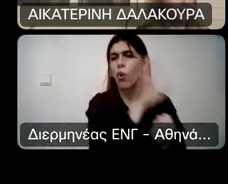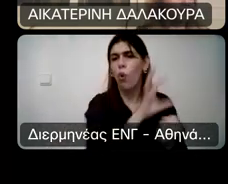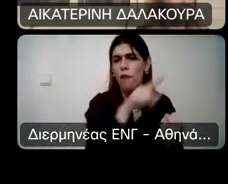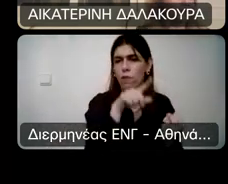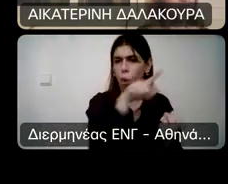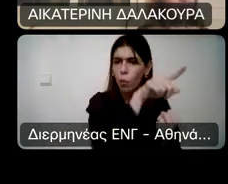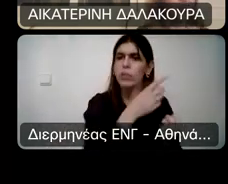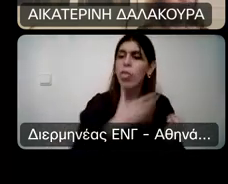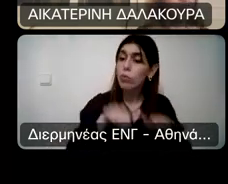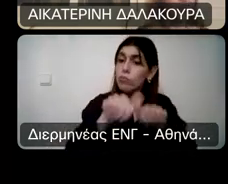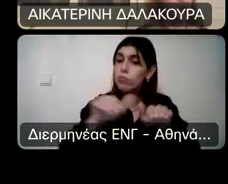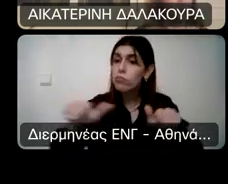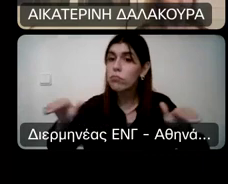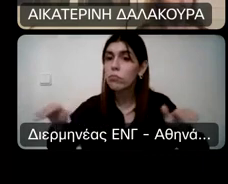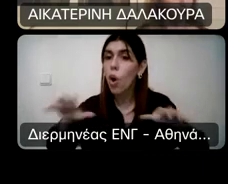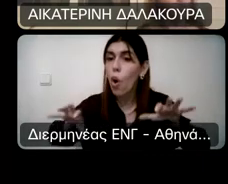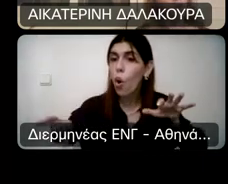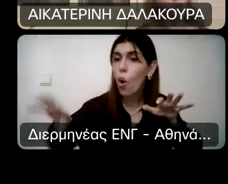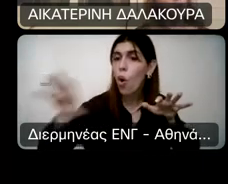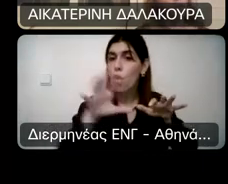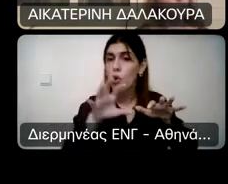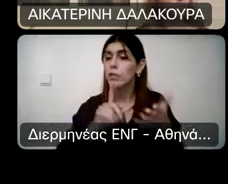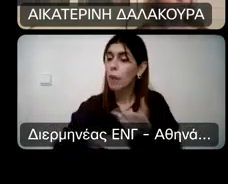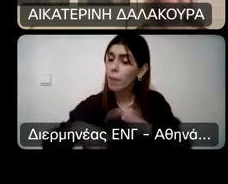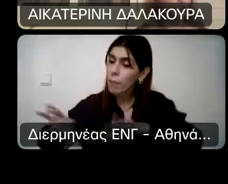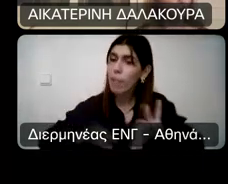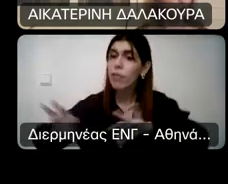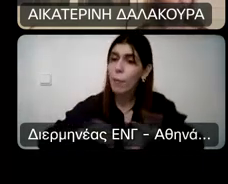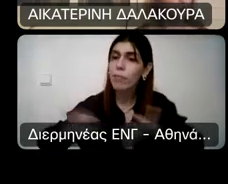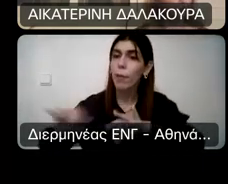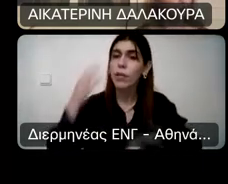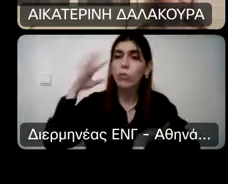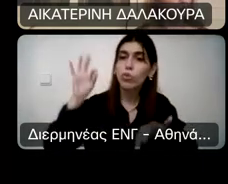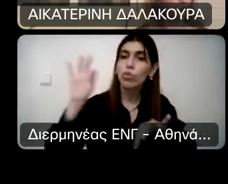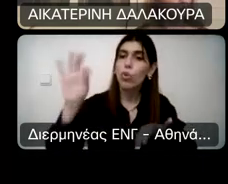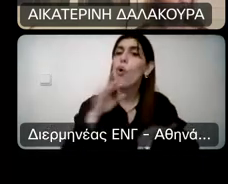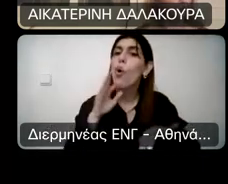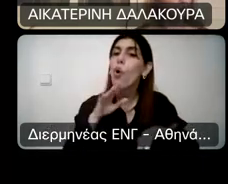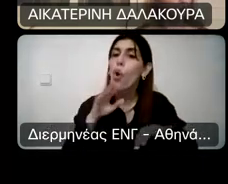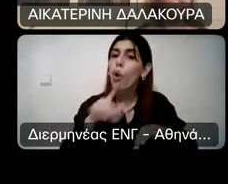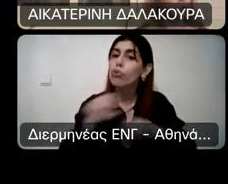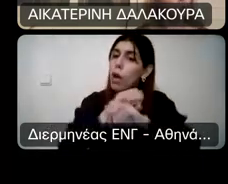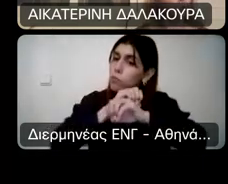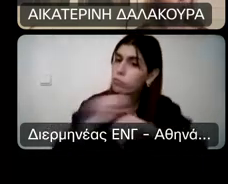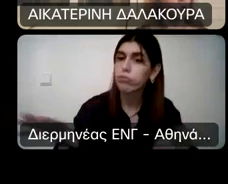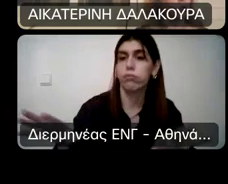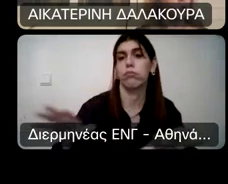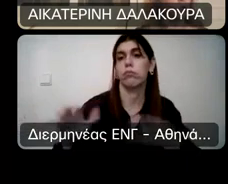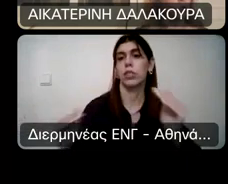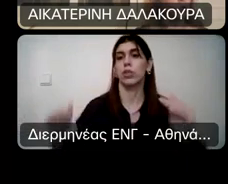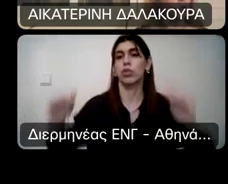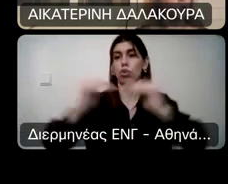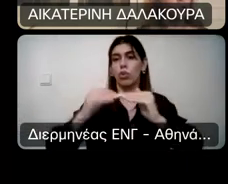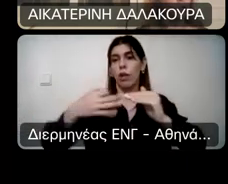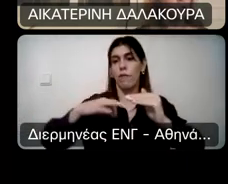τα κράτη-μέλη να λάβουν μέτρα για την προώθηση μιας γλώσσας που θα αντικατοπτρίζει την αρχή της ισότητας των φύλων. Η σύσταση του